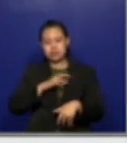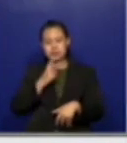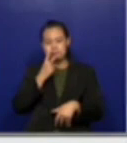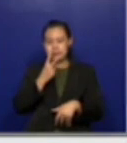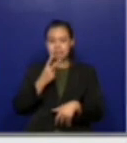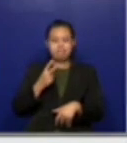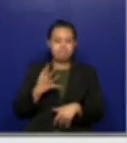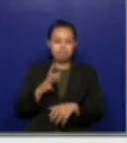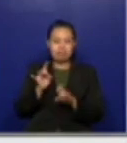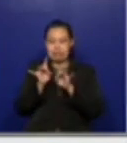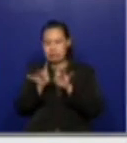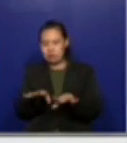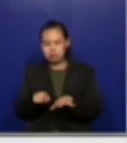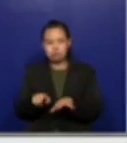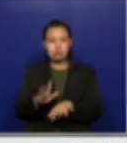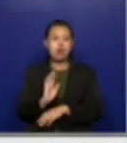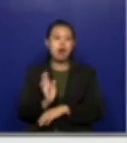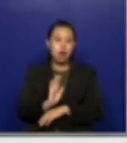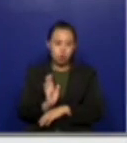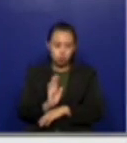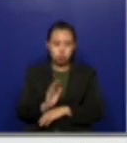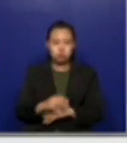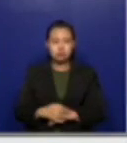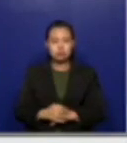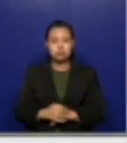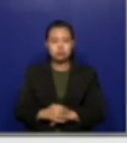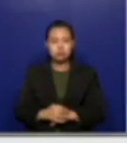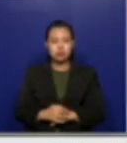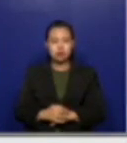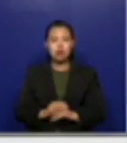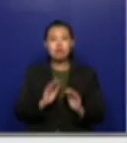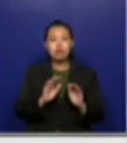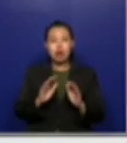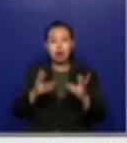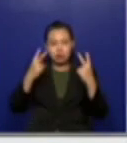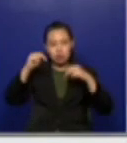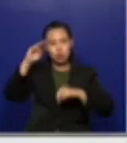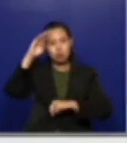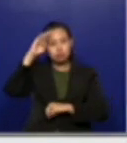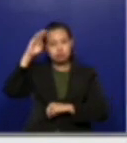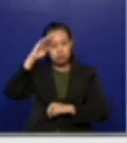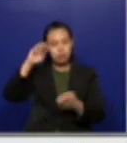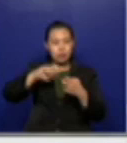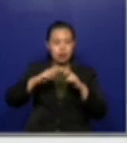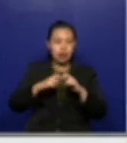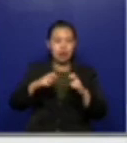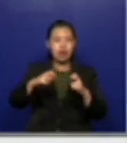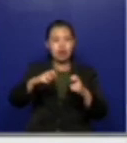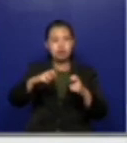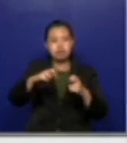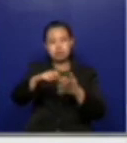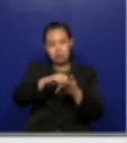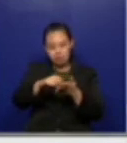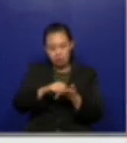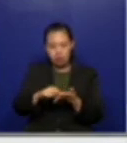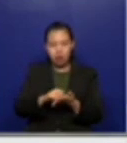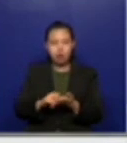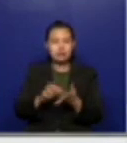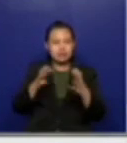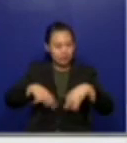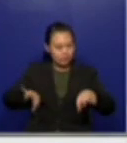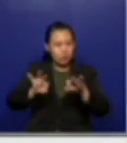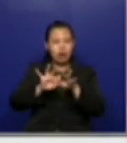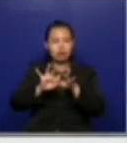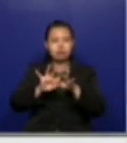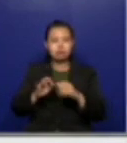หารอีกเลยครับผมฝากเรียนท่านนายกรัฐมนตรีนะครับการแก้ไขปัญหาประเทศเป็นสิ่งสำคัญท่านรอช้าไม่ได้นะครับโดยเฉพาะเรื่องของการ